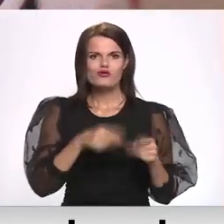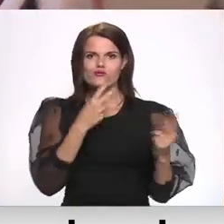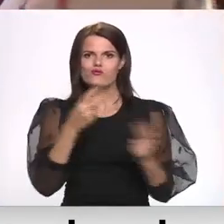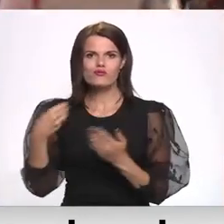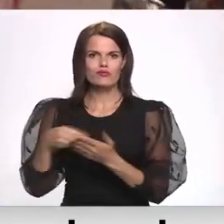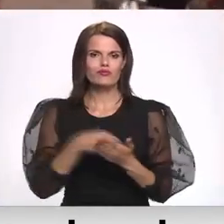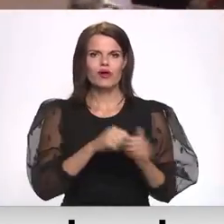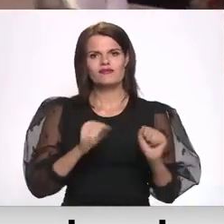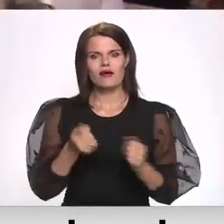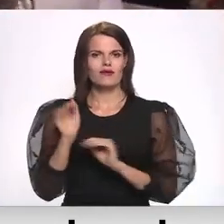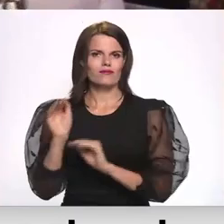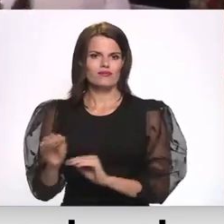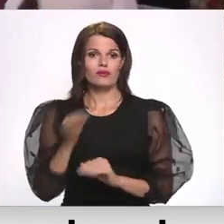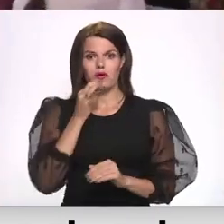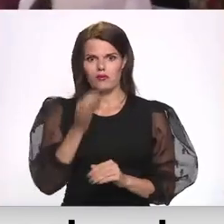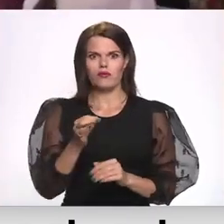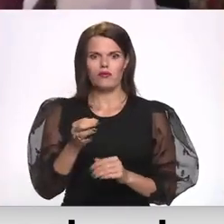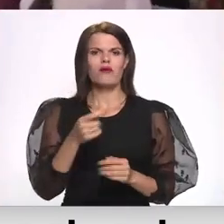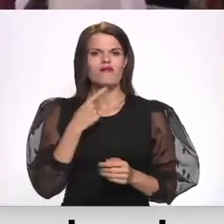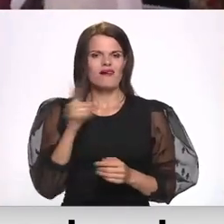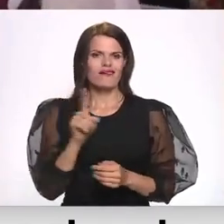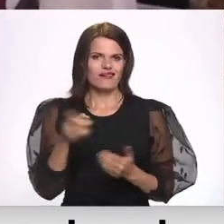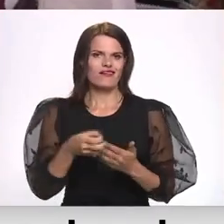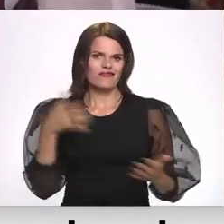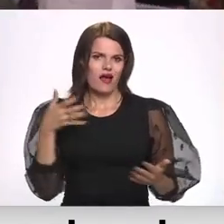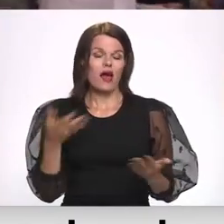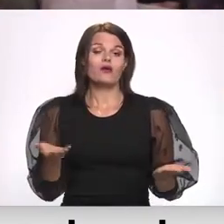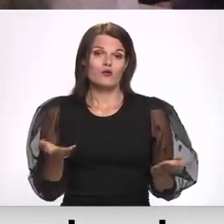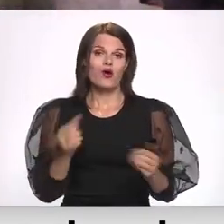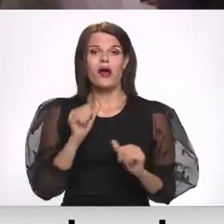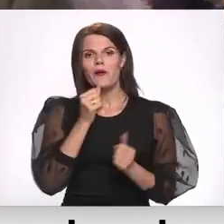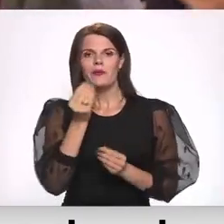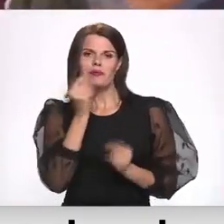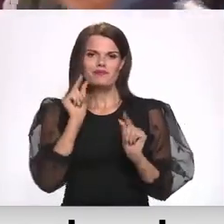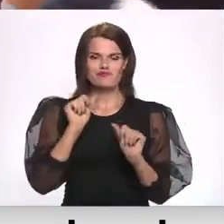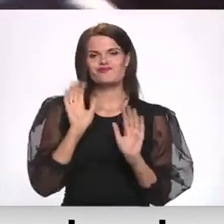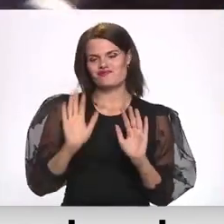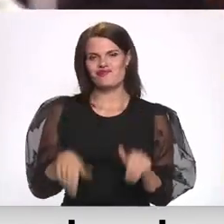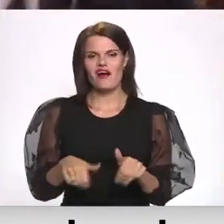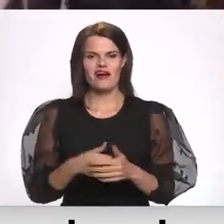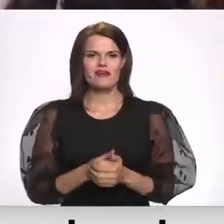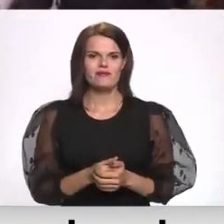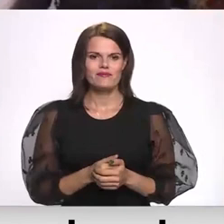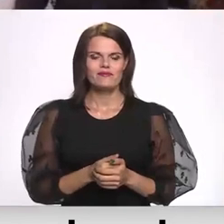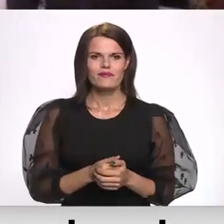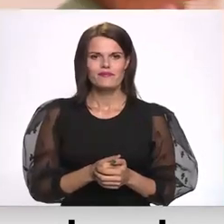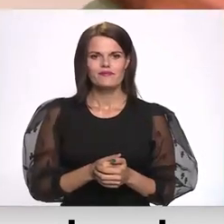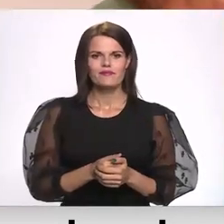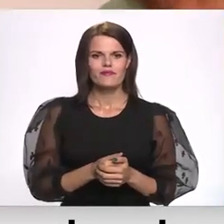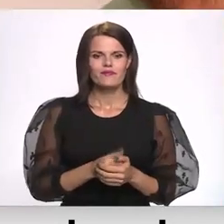ziemai? Nu, diezgan padārgi, bet tā, našķiem jau var tā